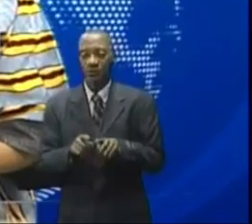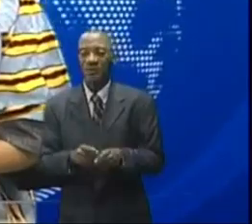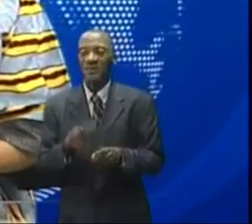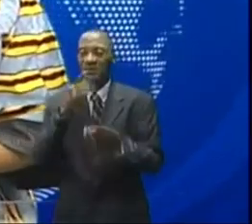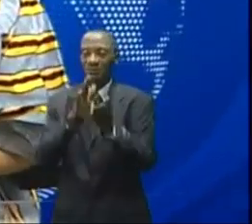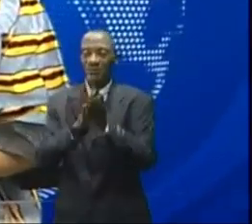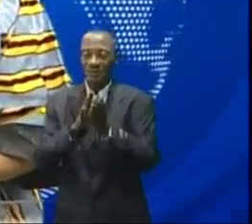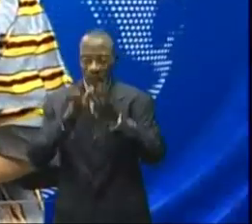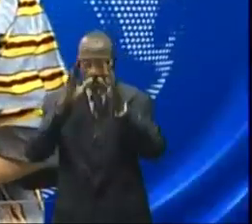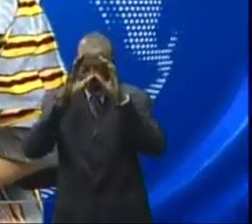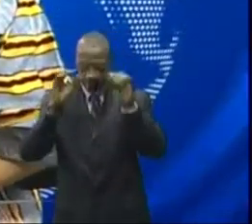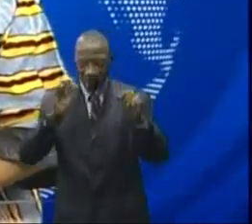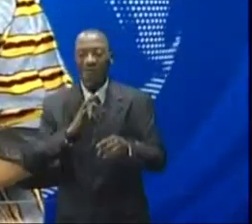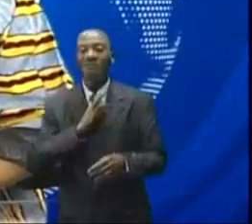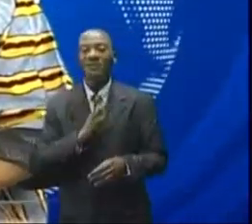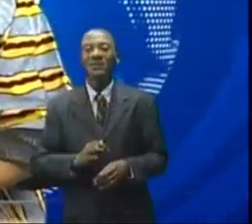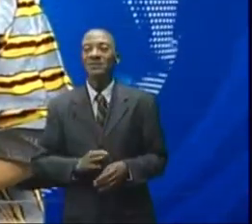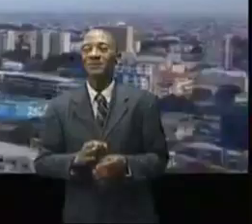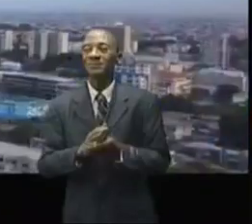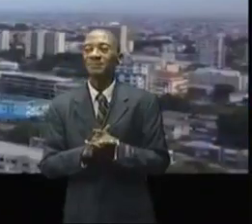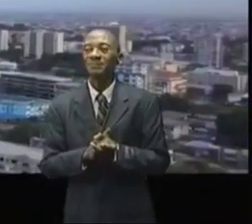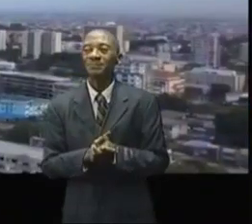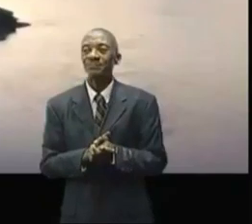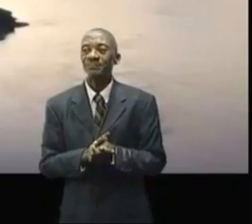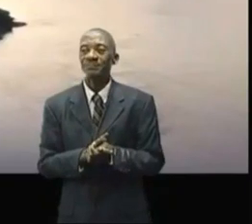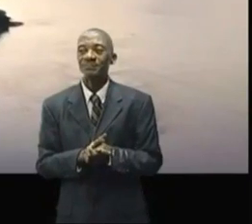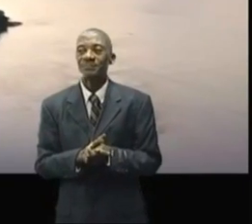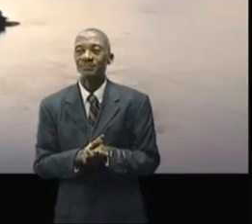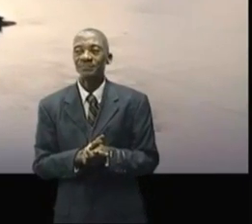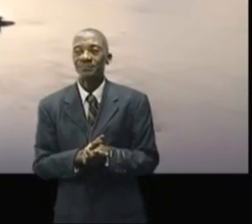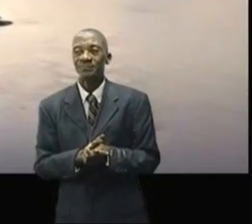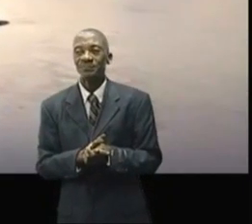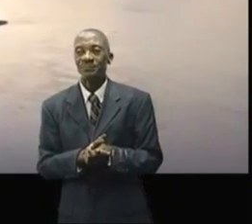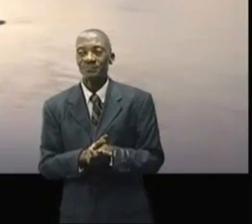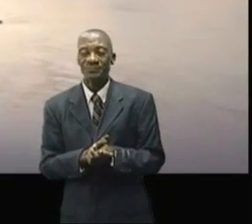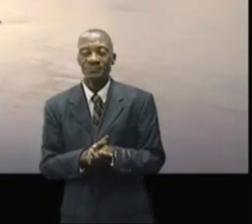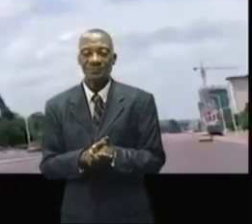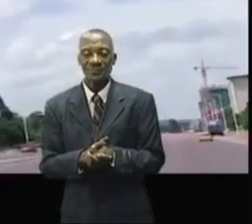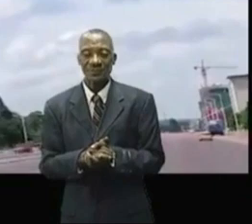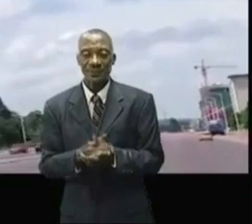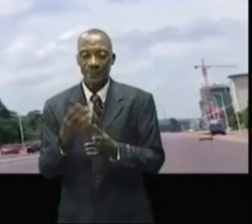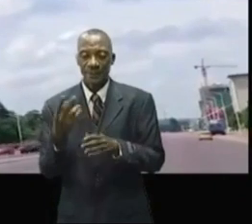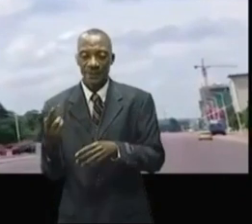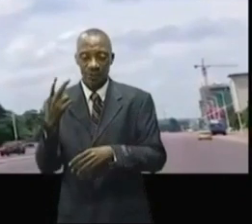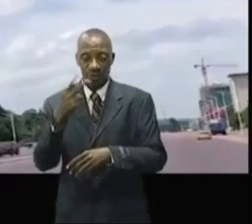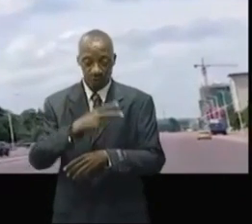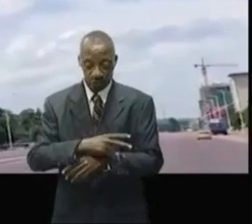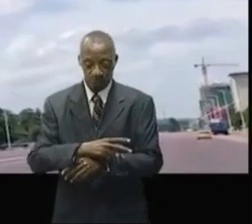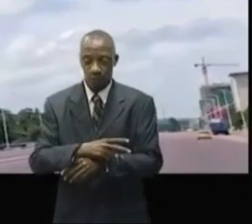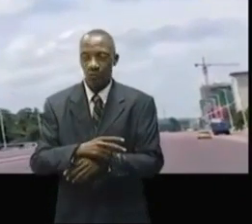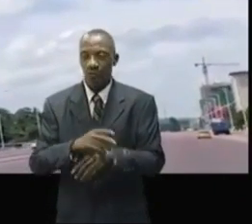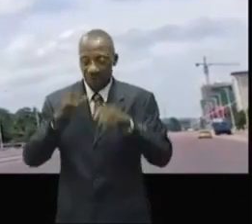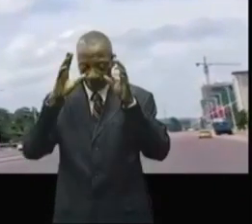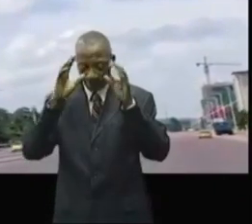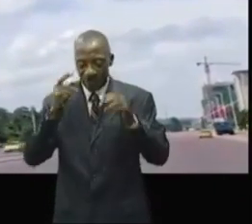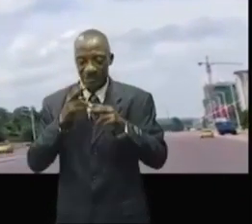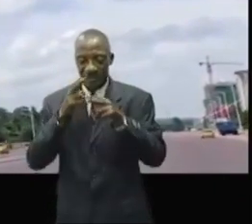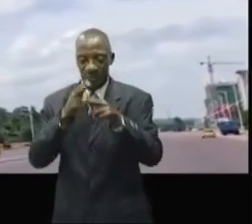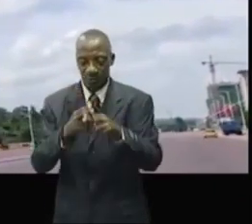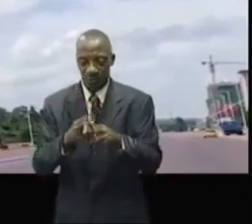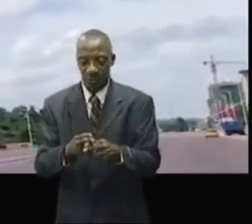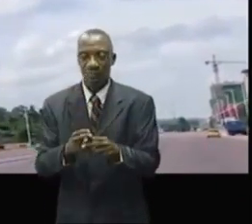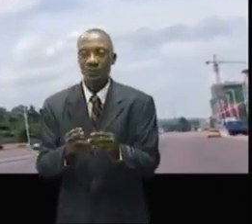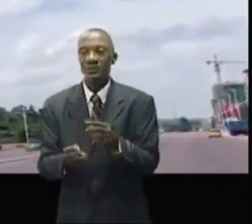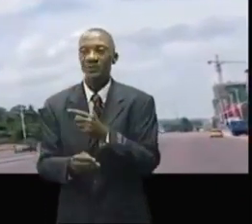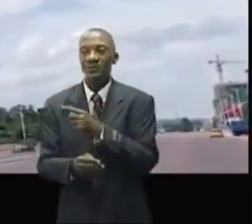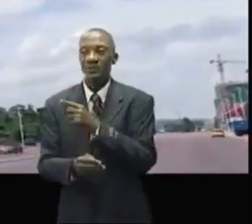Francine Atoumessi, reportage. 24 heures après sa nomination en qualité du président du conseil d'administration de